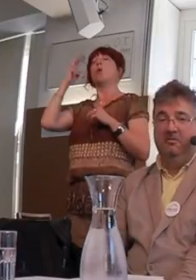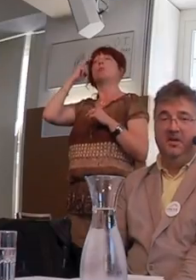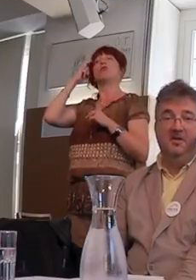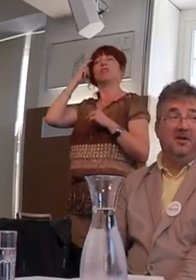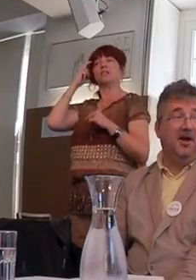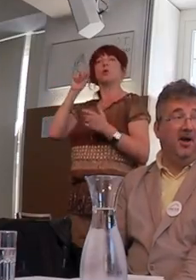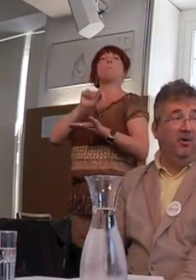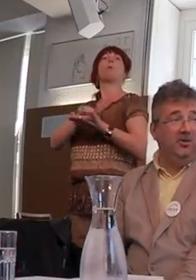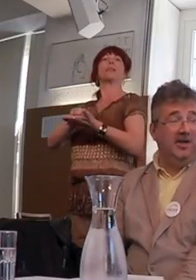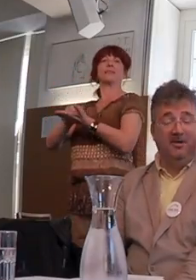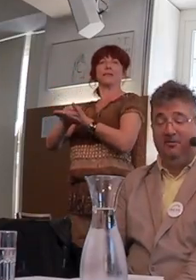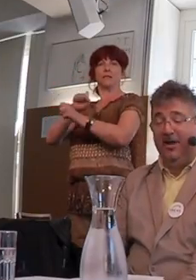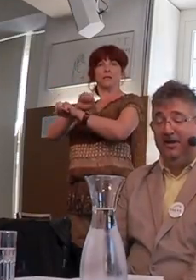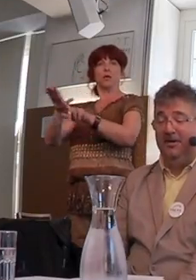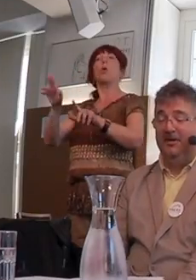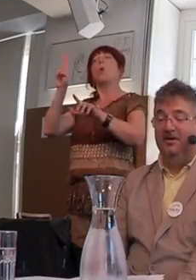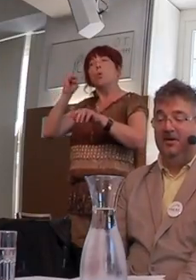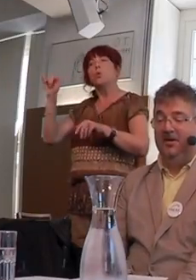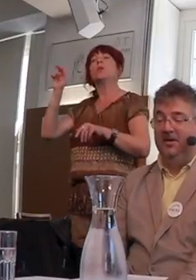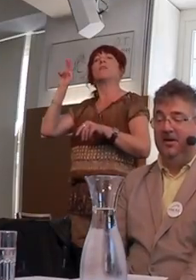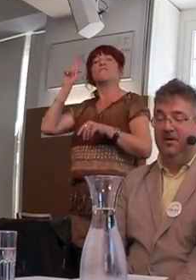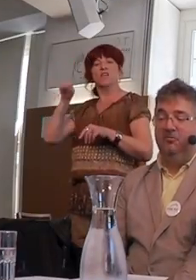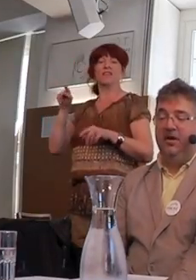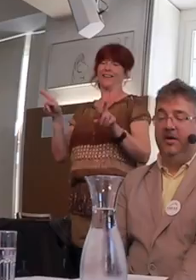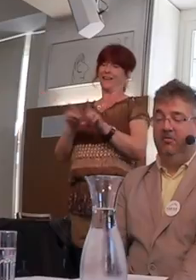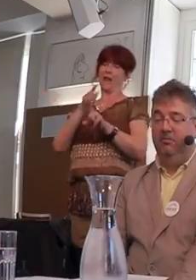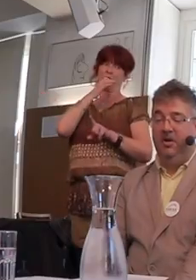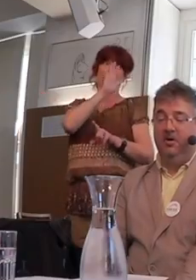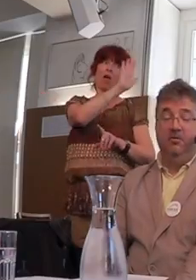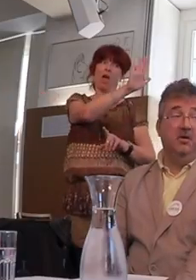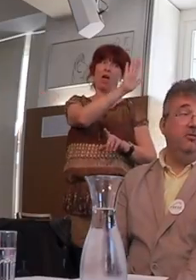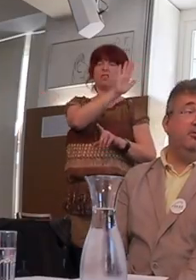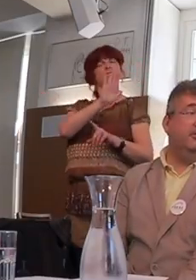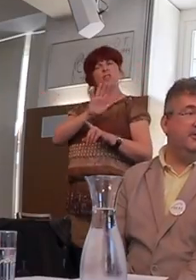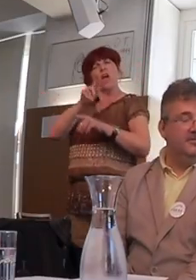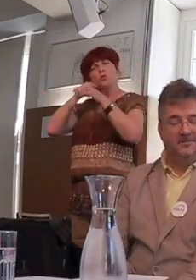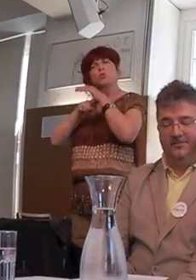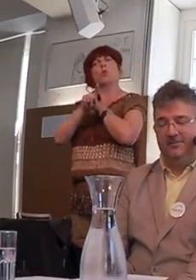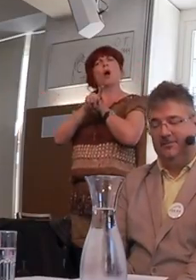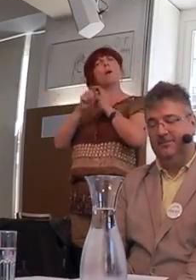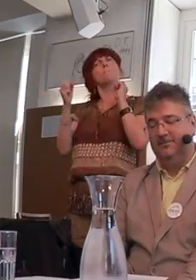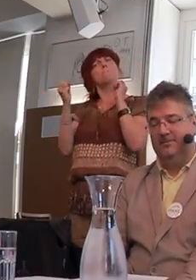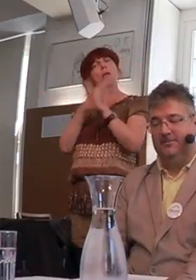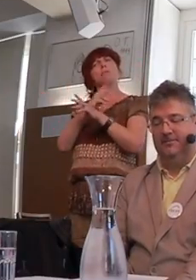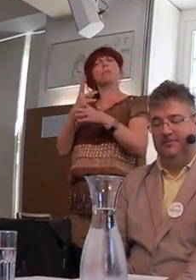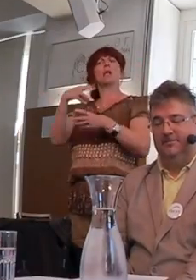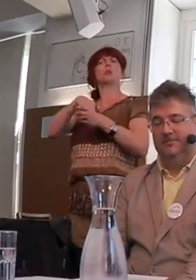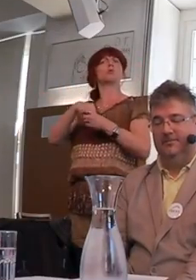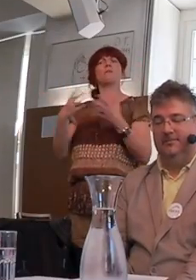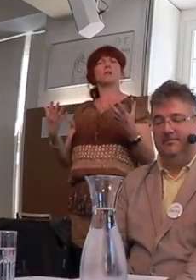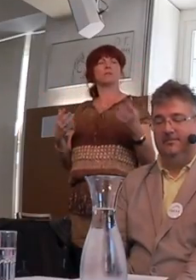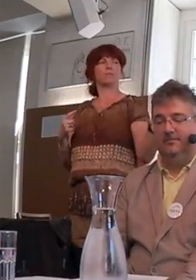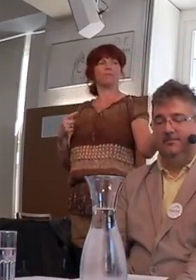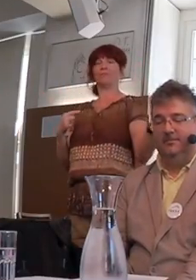Universität Wien. Auch die gleiche Frage, Ihre Zugänge zu Medien und Inklusion. Ja, ich habe ein